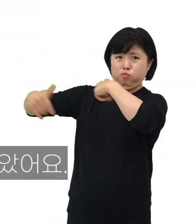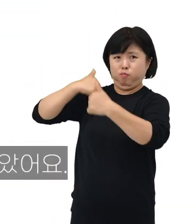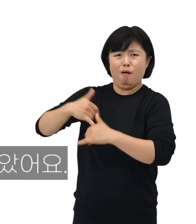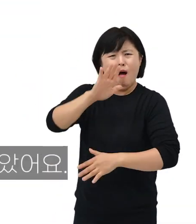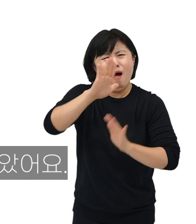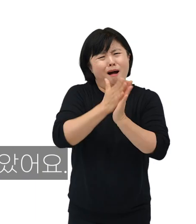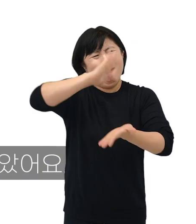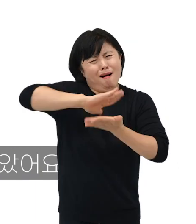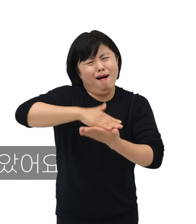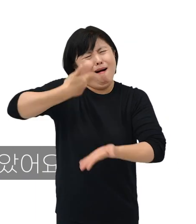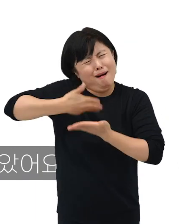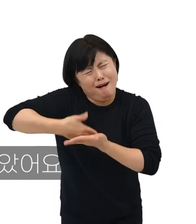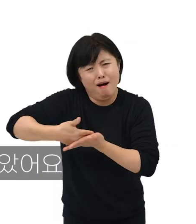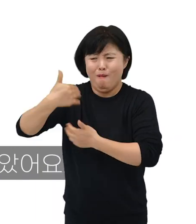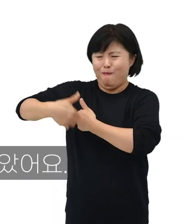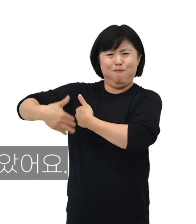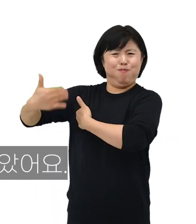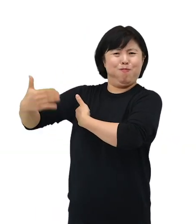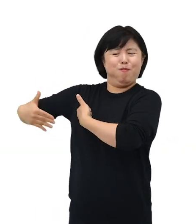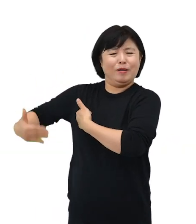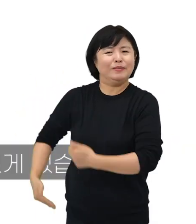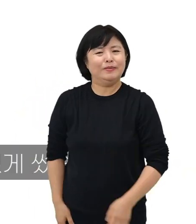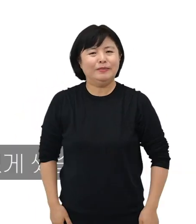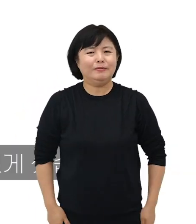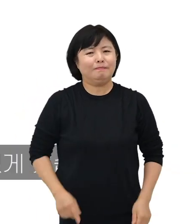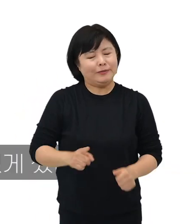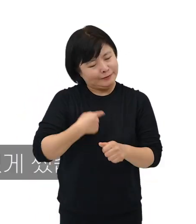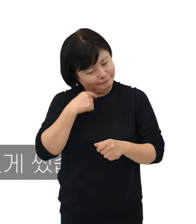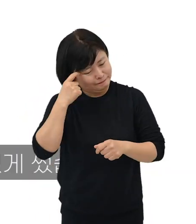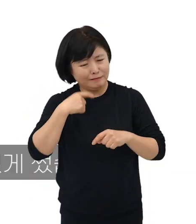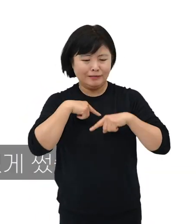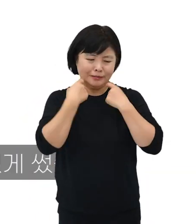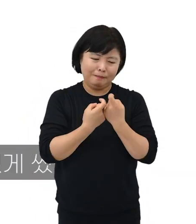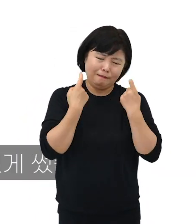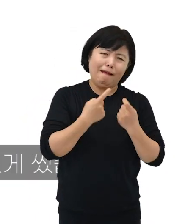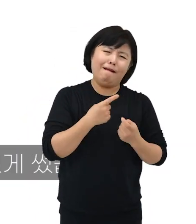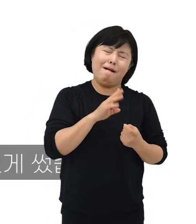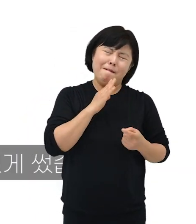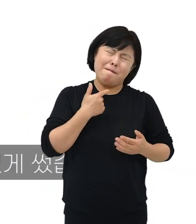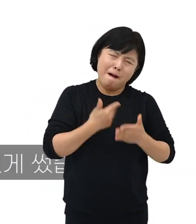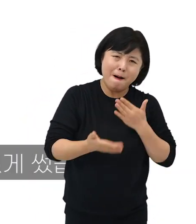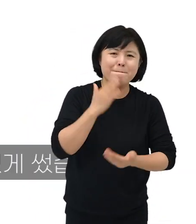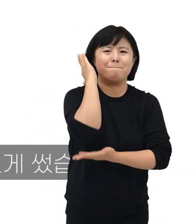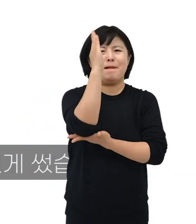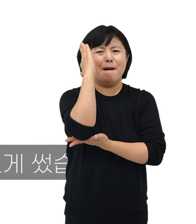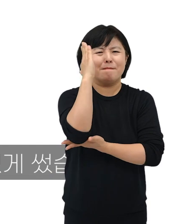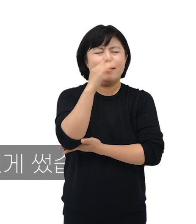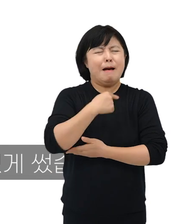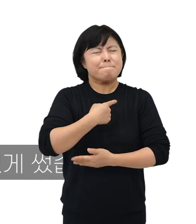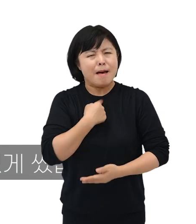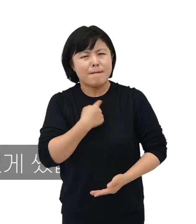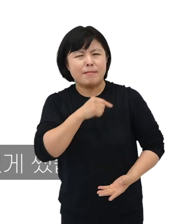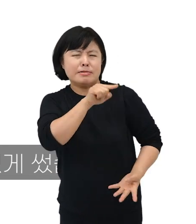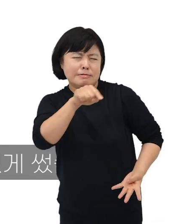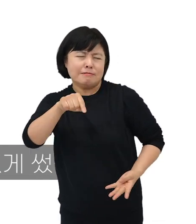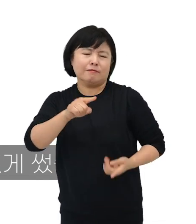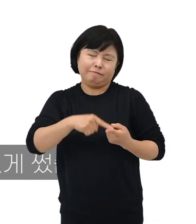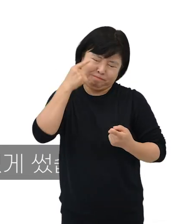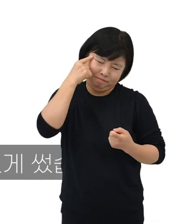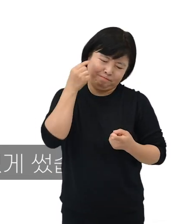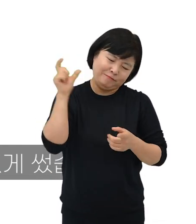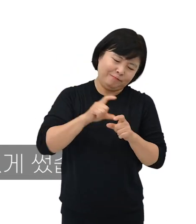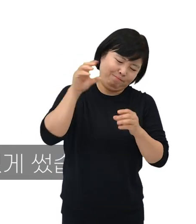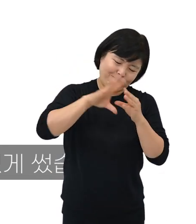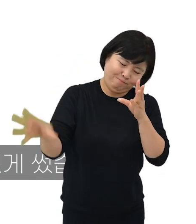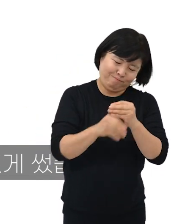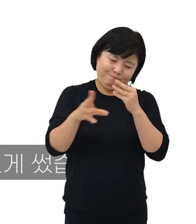시청자들로부터 좀 책 출판 요구를 받았어요. 또 제 개인적인 여행 경험담 혹은 자작시 이런 것